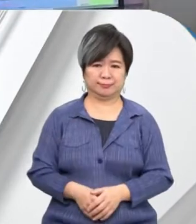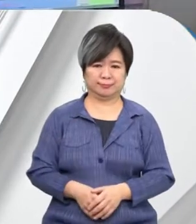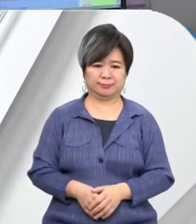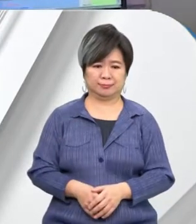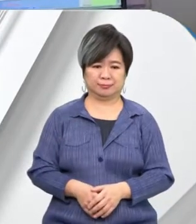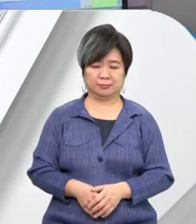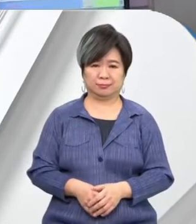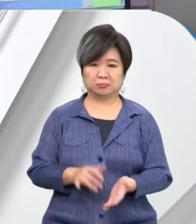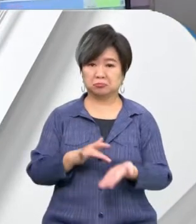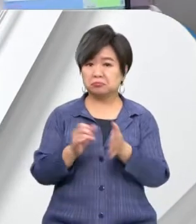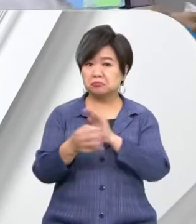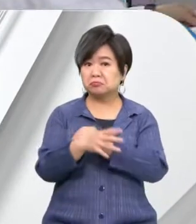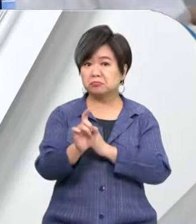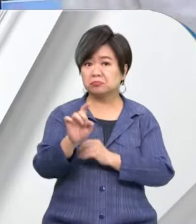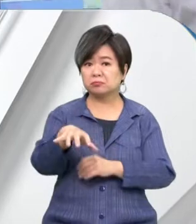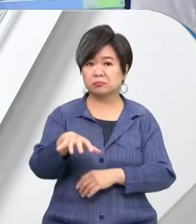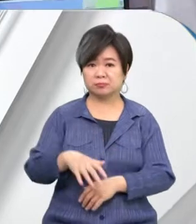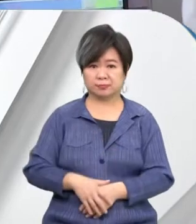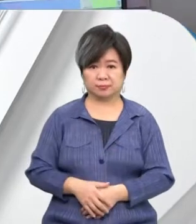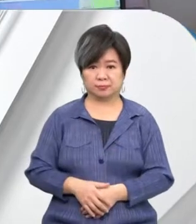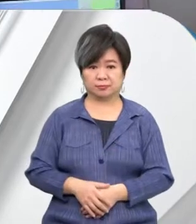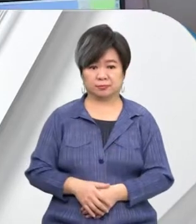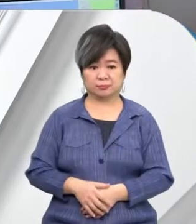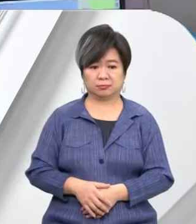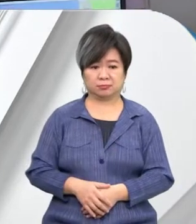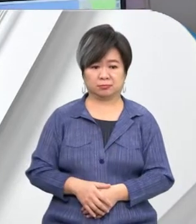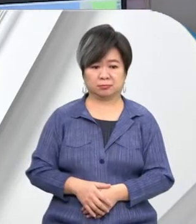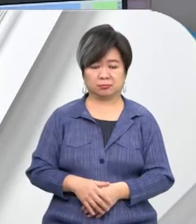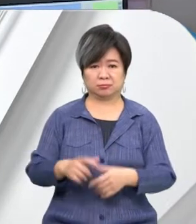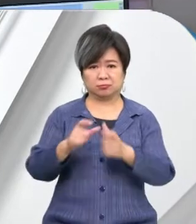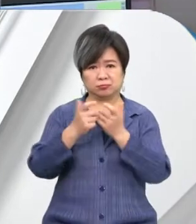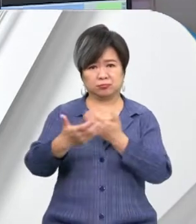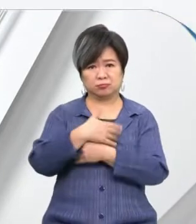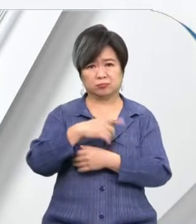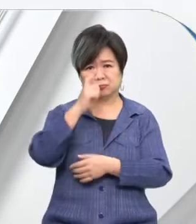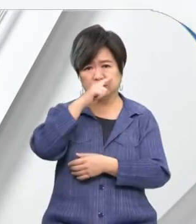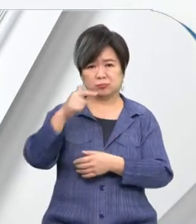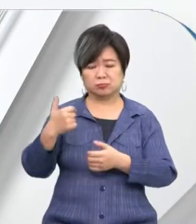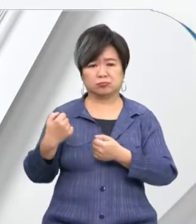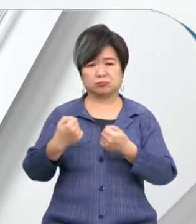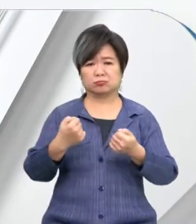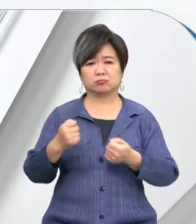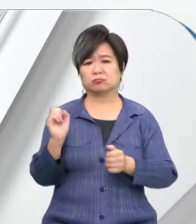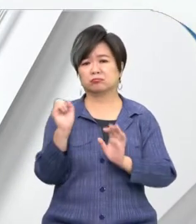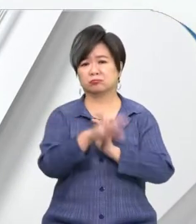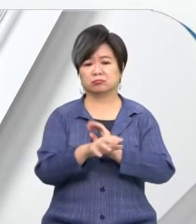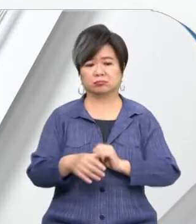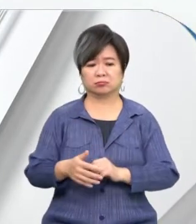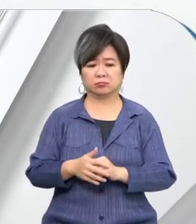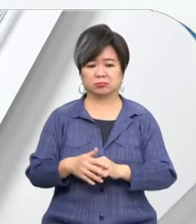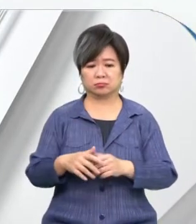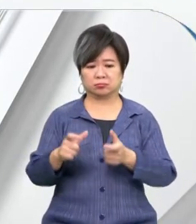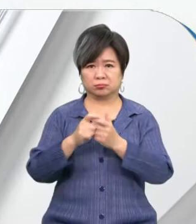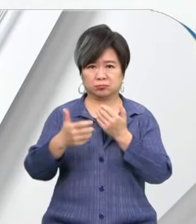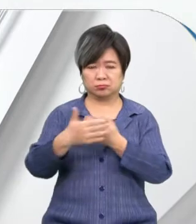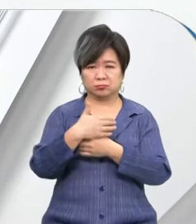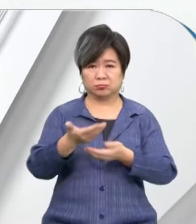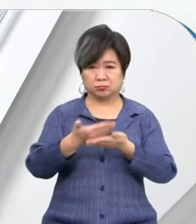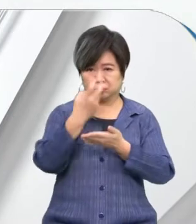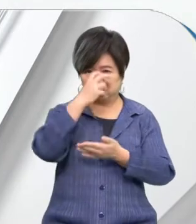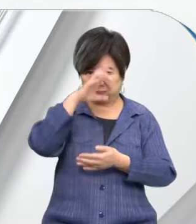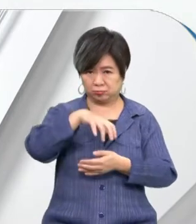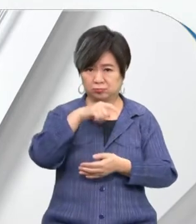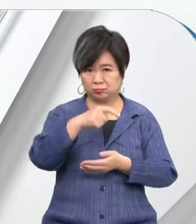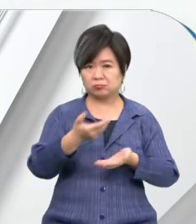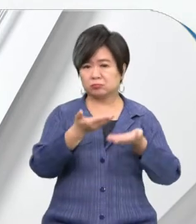都直接丢哪里？ 回收那边来的收站， 拿到回收的那个收检站去